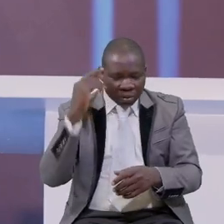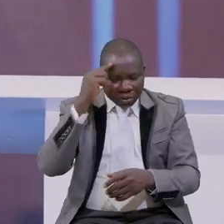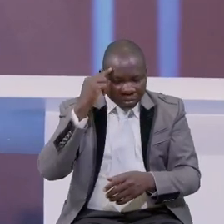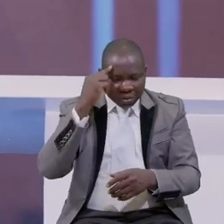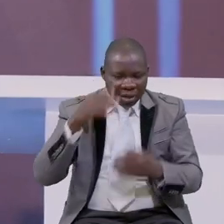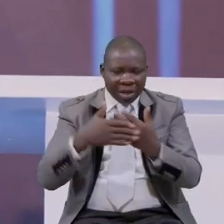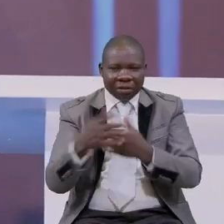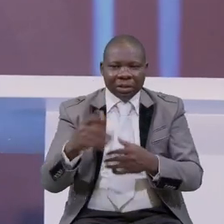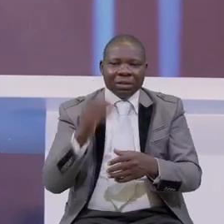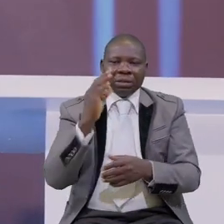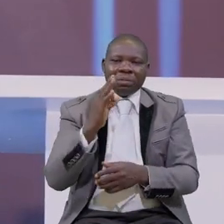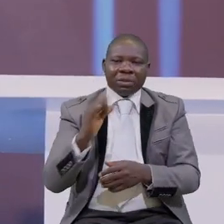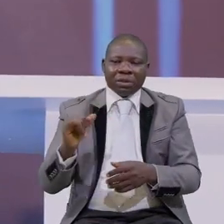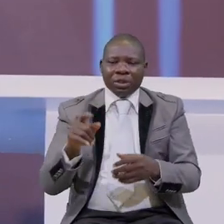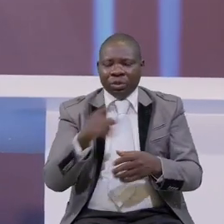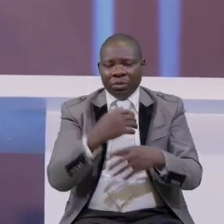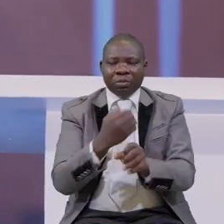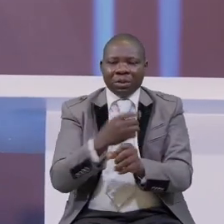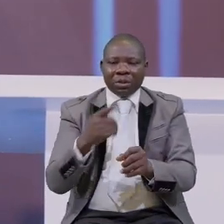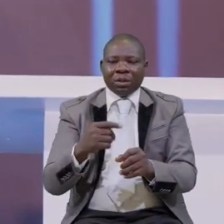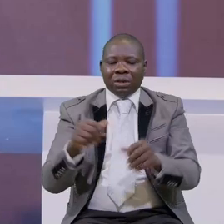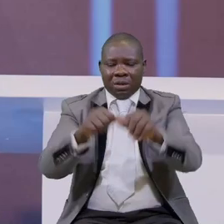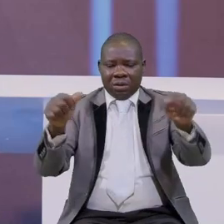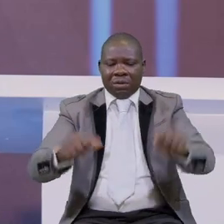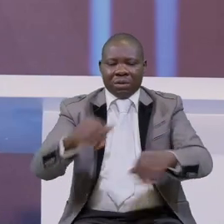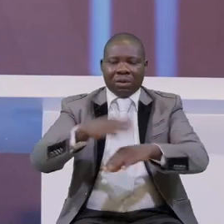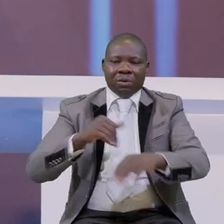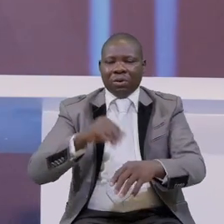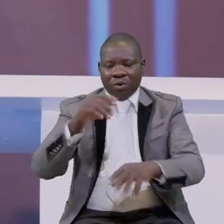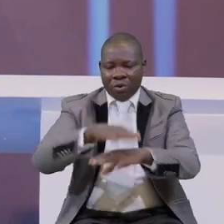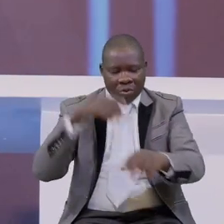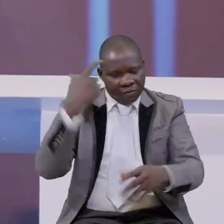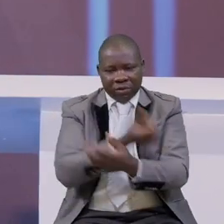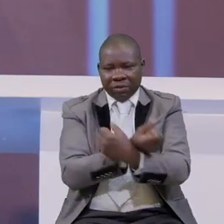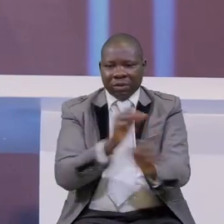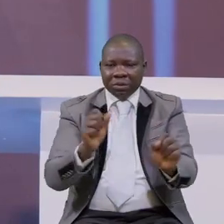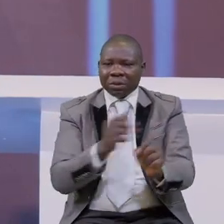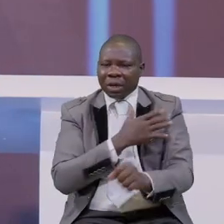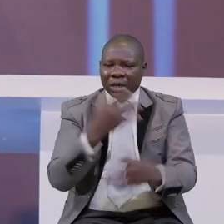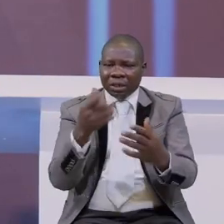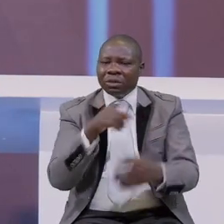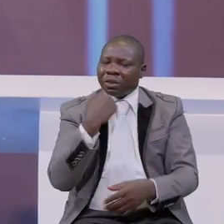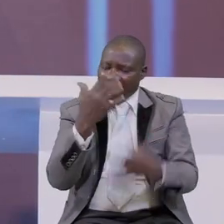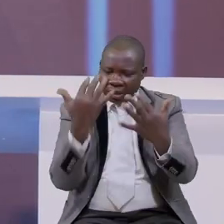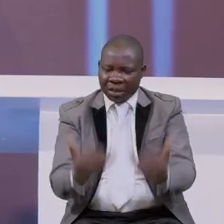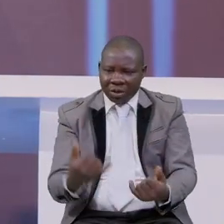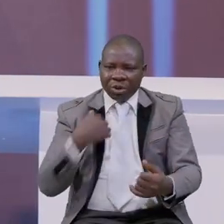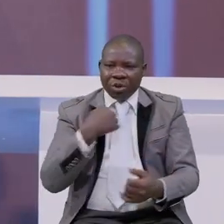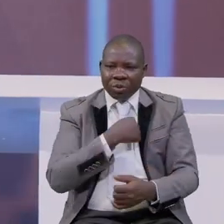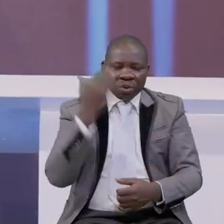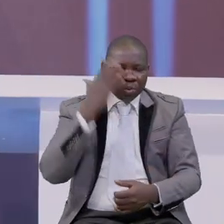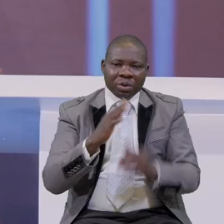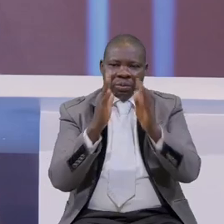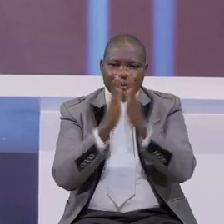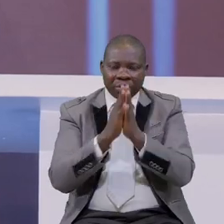Après la prédication, tu lances l'appel. Et après l'appel, tu dis, maintenant, nous allons prier